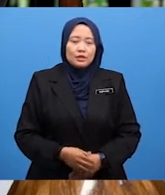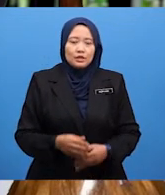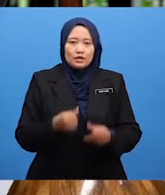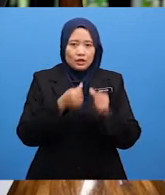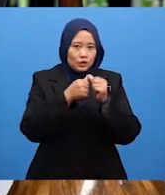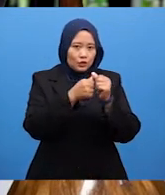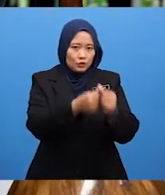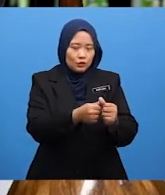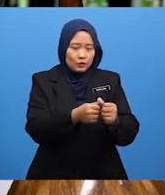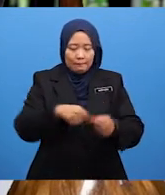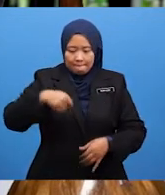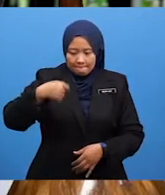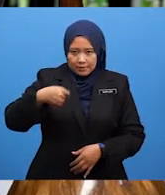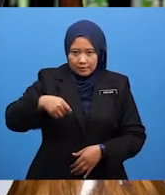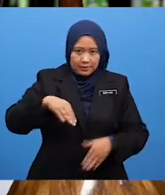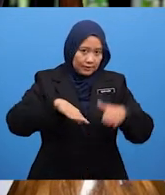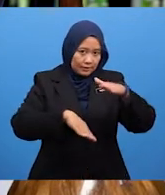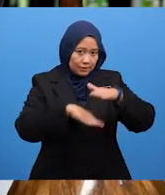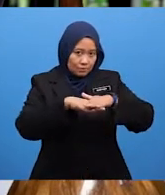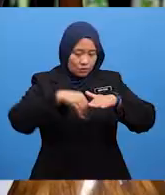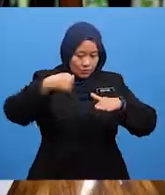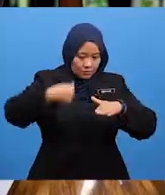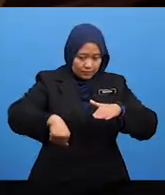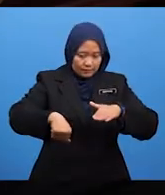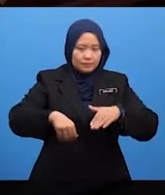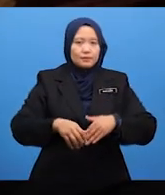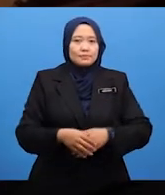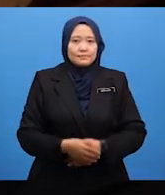mengikut dan berpandu pada tempo metronom.